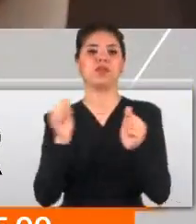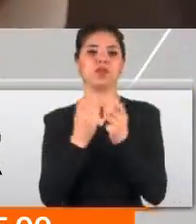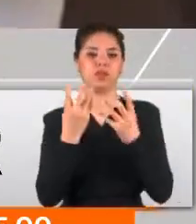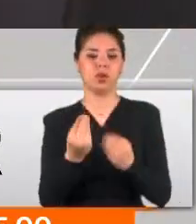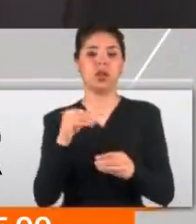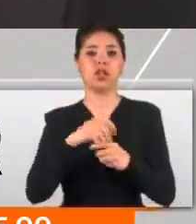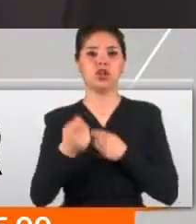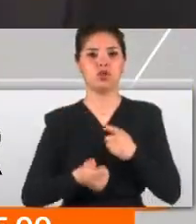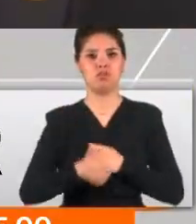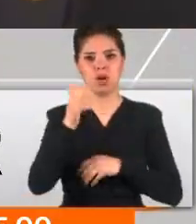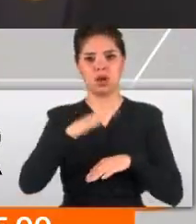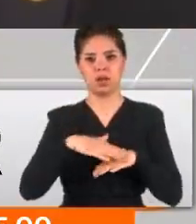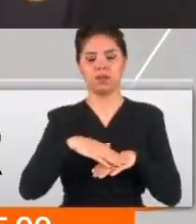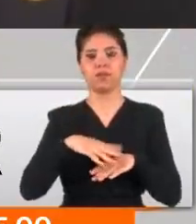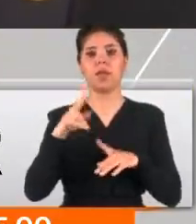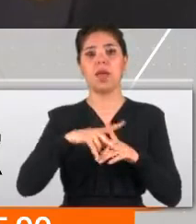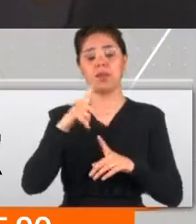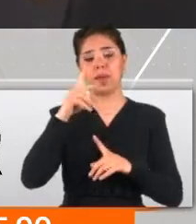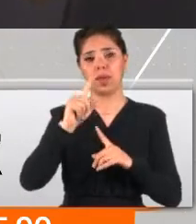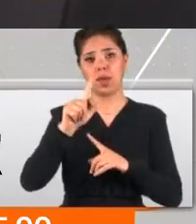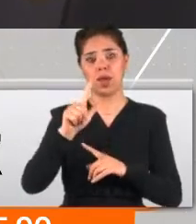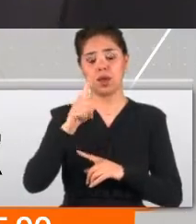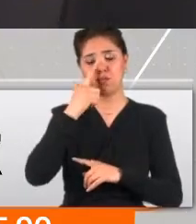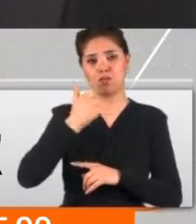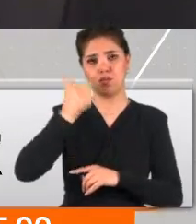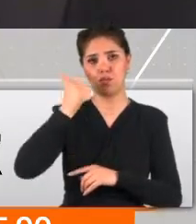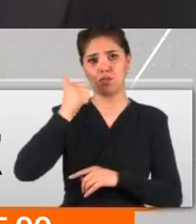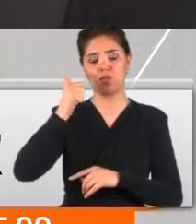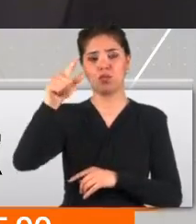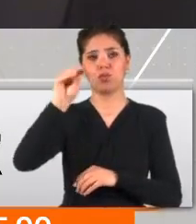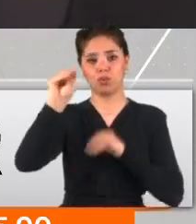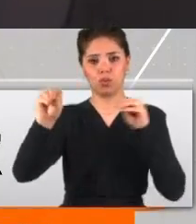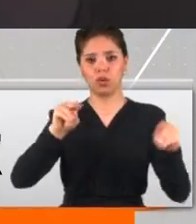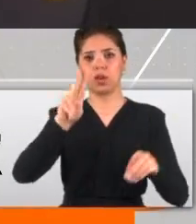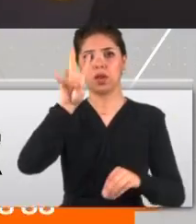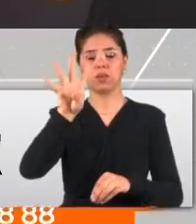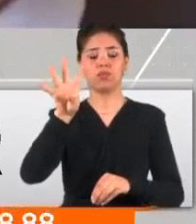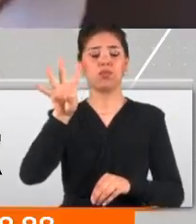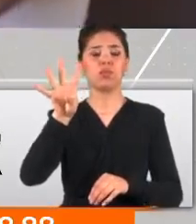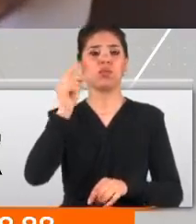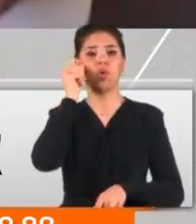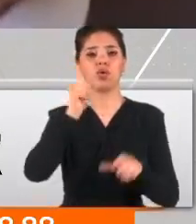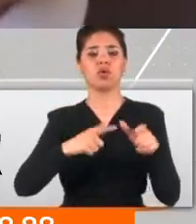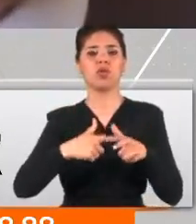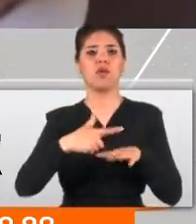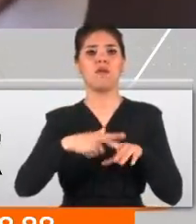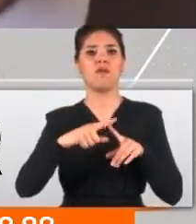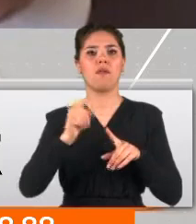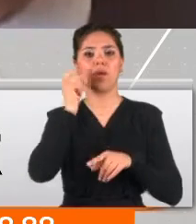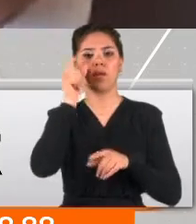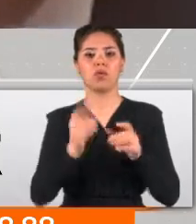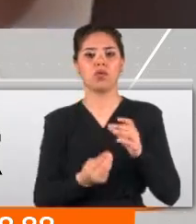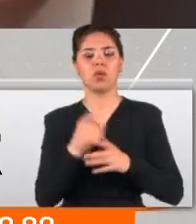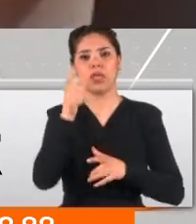Bakanlığı yapıyorsunuz, emniyet il müdürleri atıyorsunuz ve bunun 74 tanesi FETÖ'cü çıkıyor. Bu dikkatsizlik bize